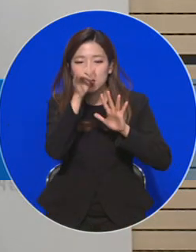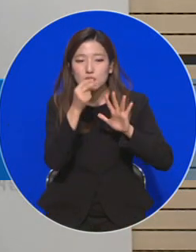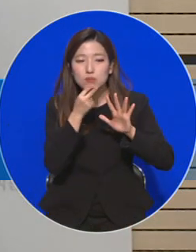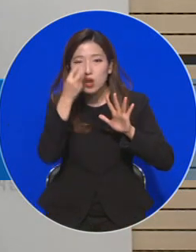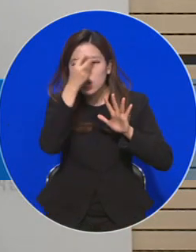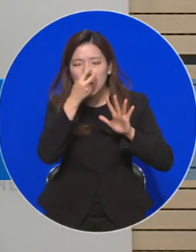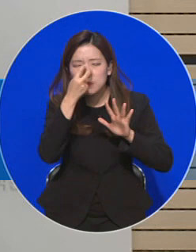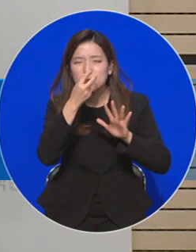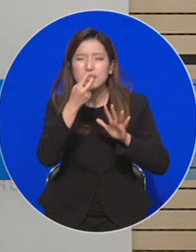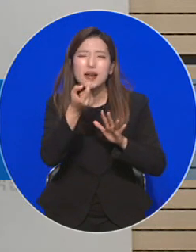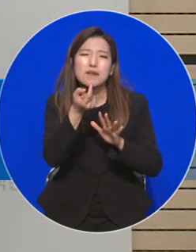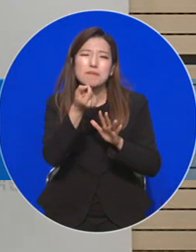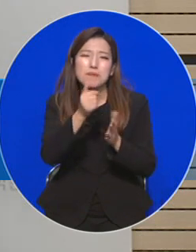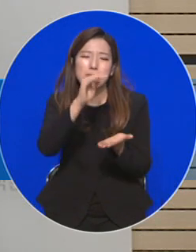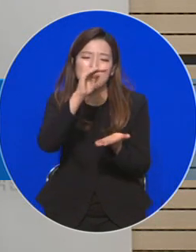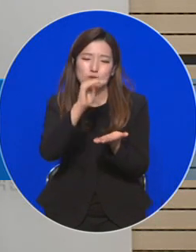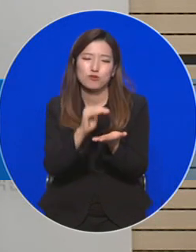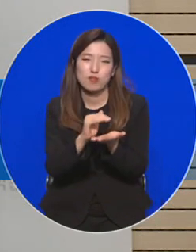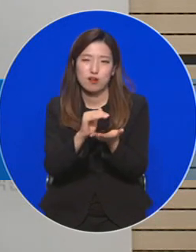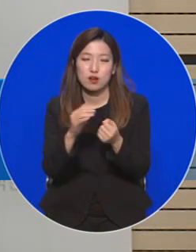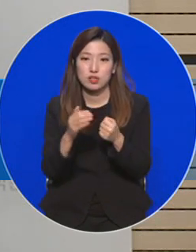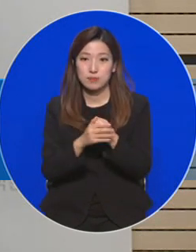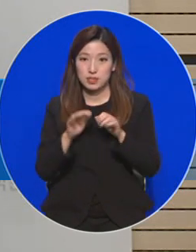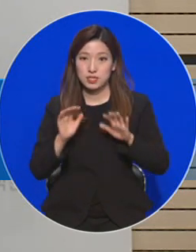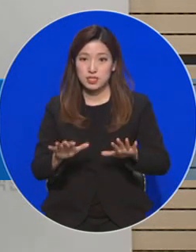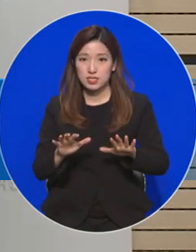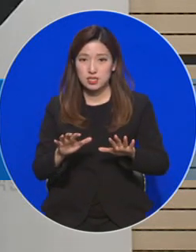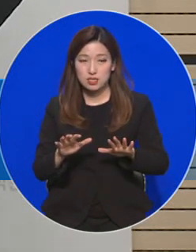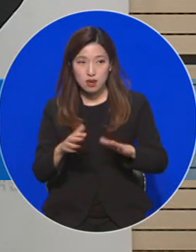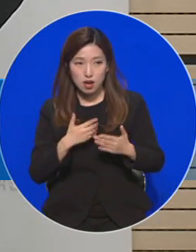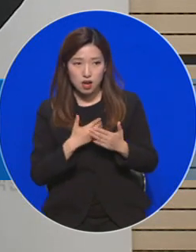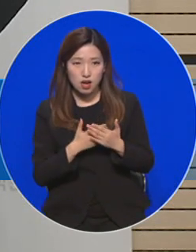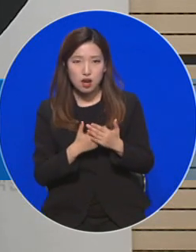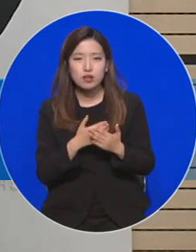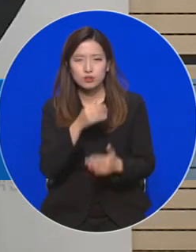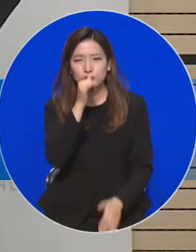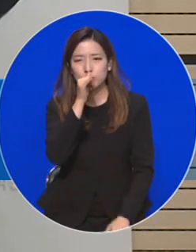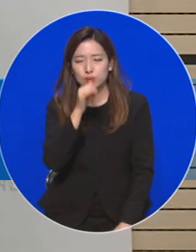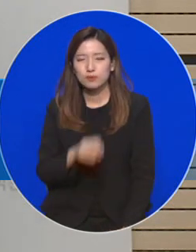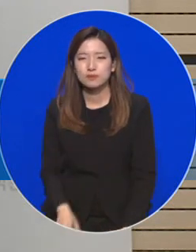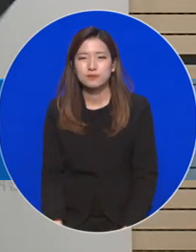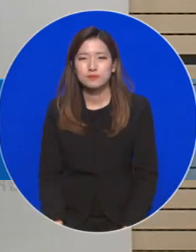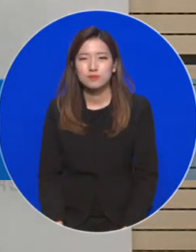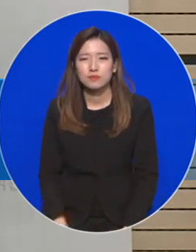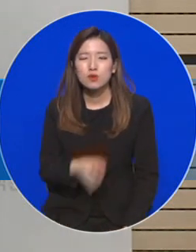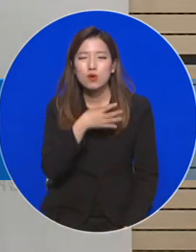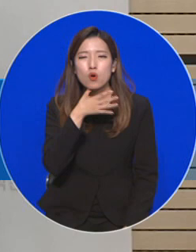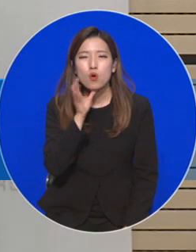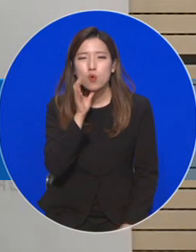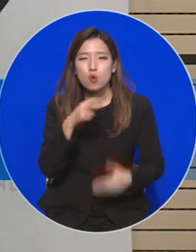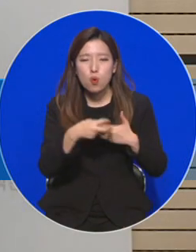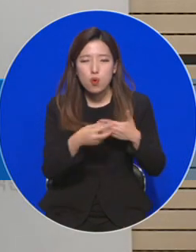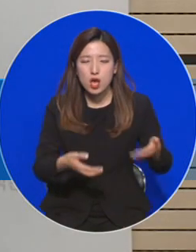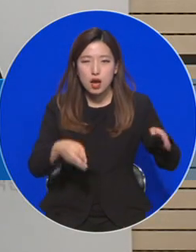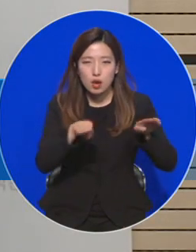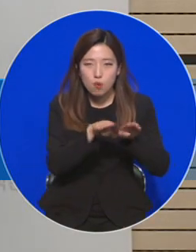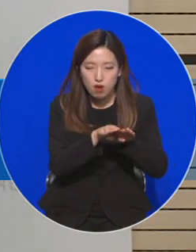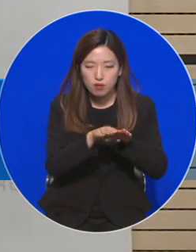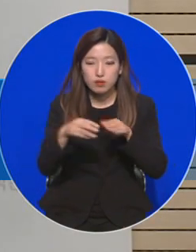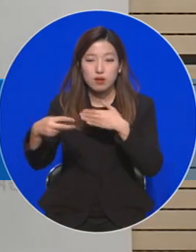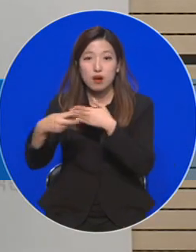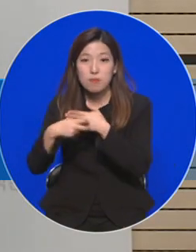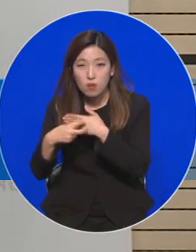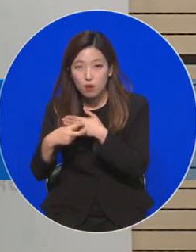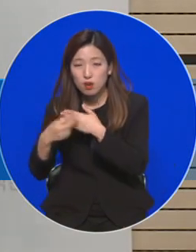아직은 긴장을 놓을 수 없는 상황입니다 명절 기간 동안에도 요양원 병원 그리고 학교 사업장 등에서